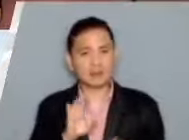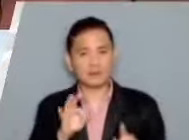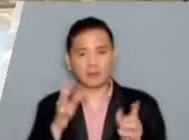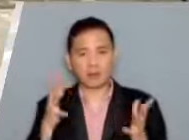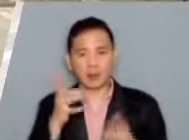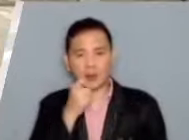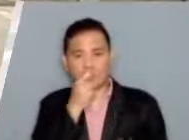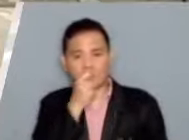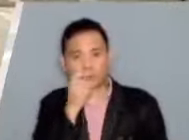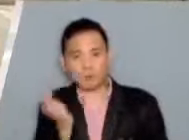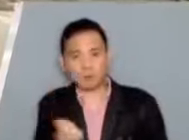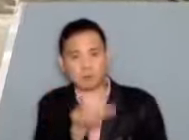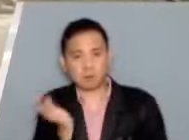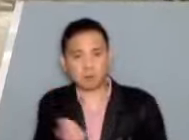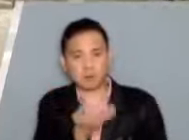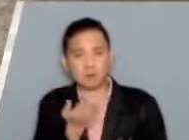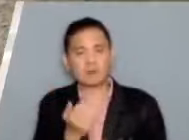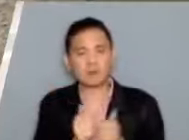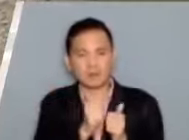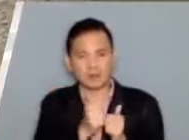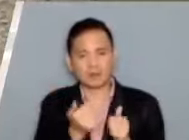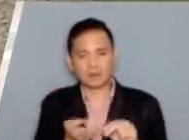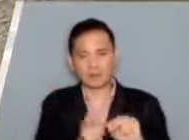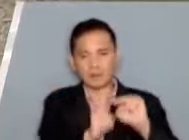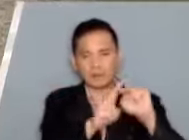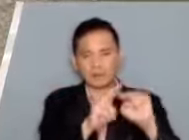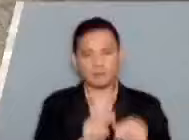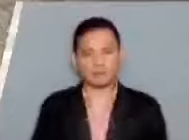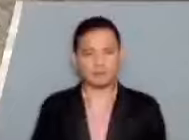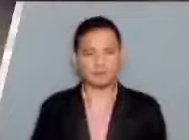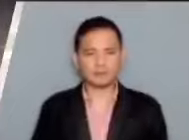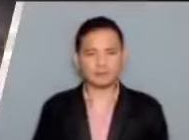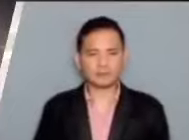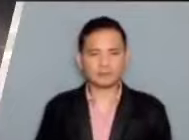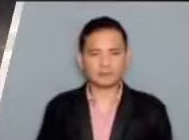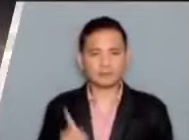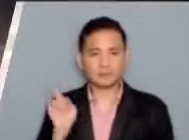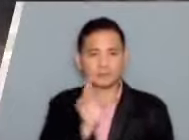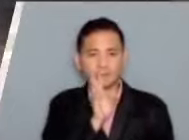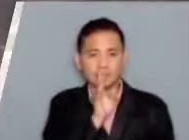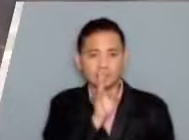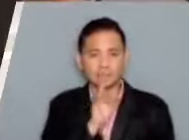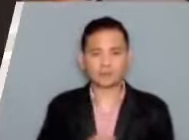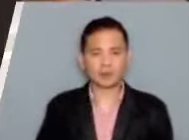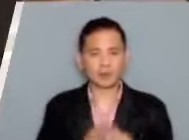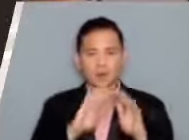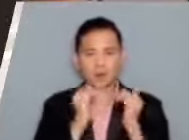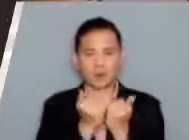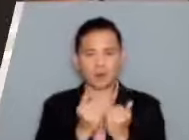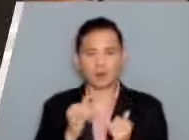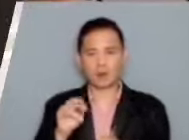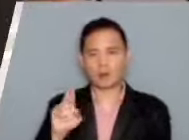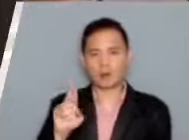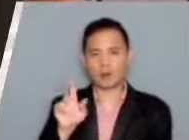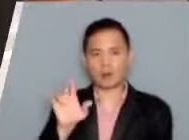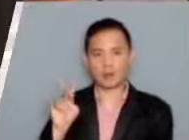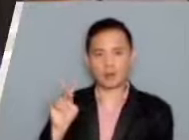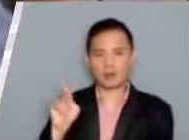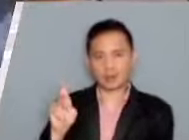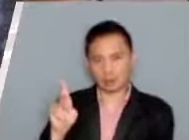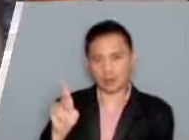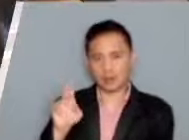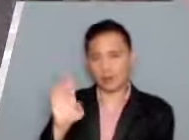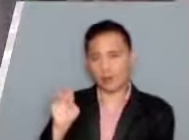ipinadalang mensahe ng Arlink Corporation na isa sa dalawang contractor na tinukoy ng MMDA, humingi sila ng paumanhin sa